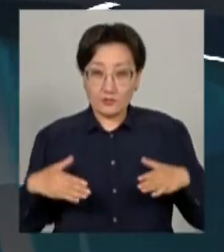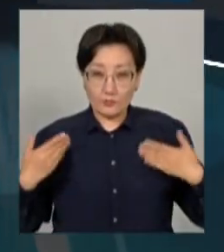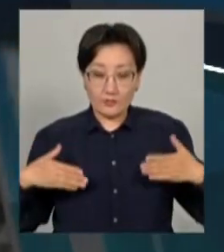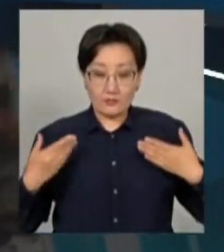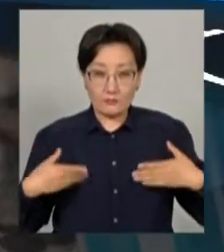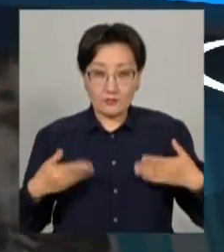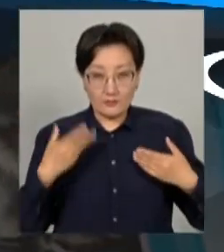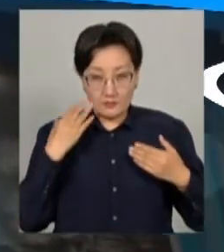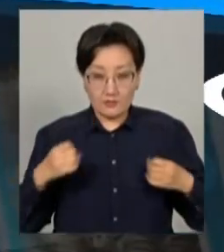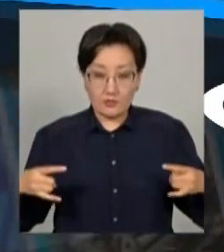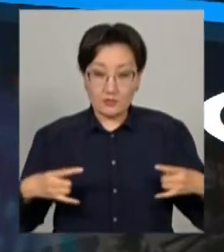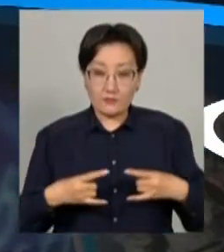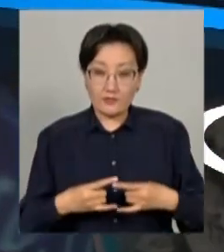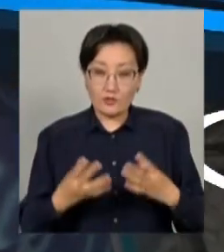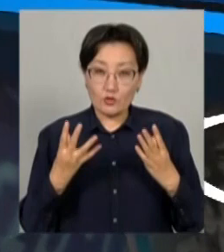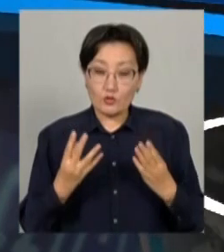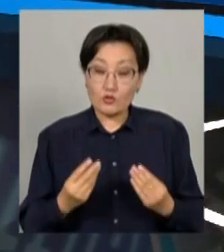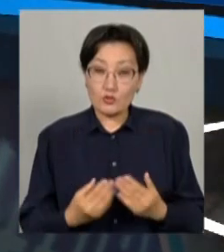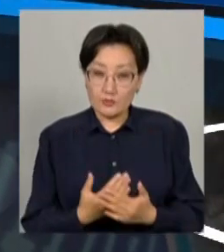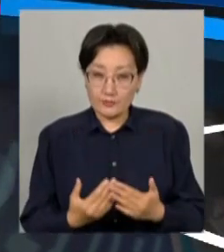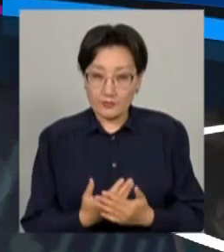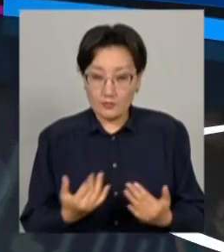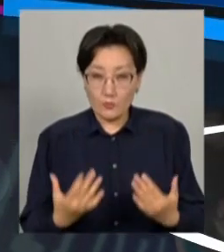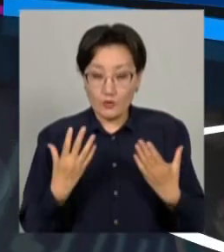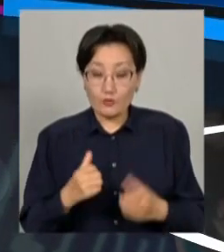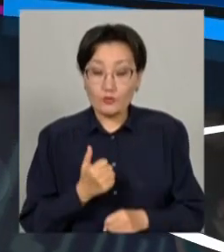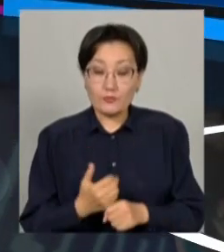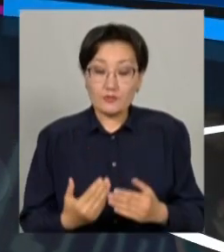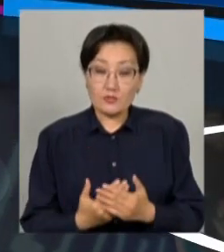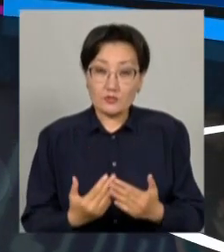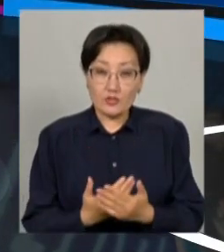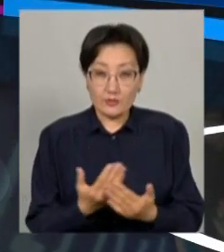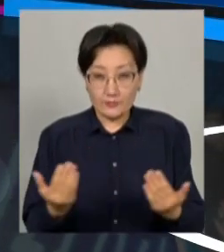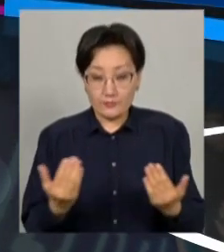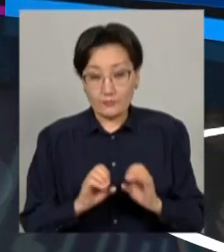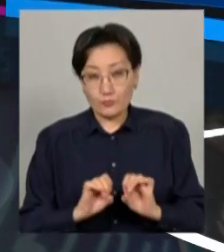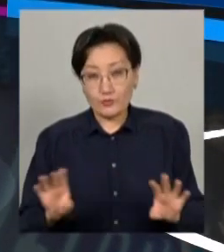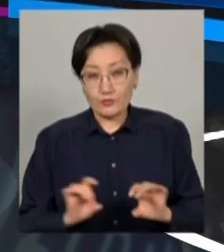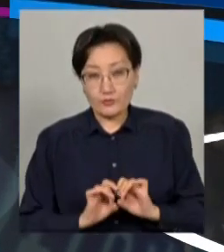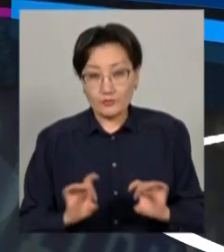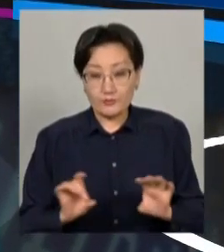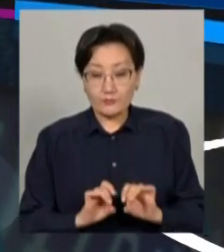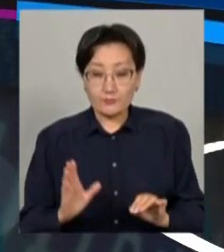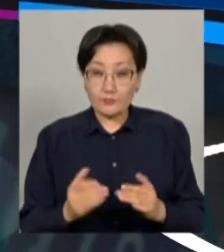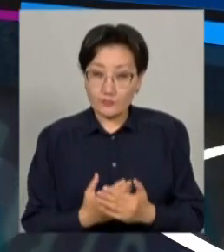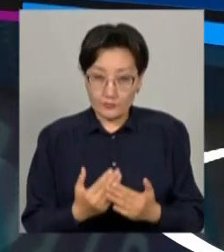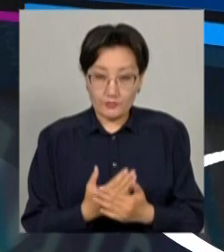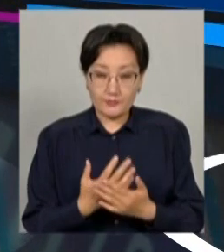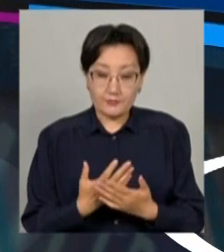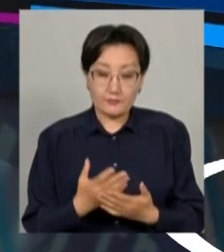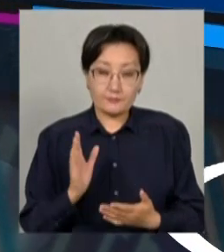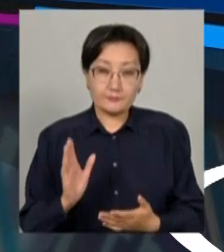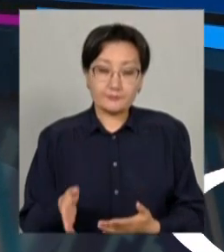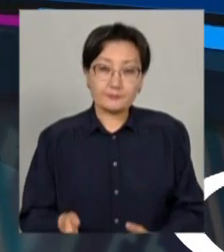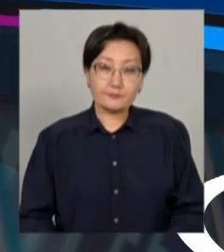Армысыз көрермен, Алматы телеарнасының тікелей эфирінде жаңалықтар студияда мен Қайрат Советбекұлы және әріптесім Бұлбұл Қалдырғызы. Қазір